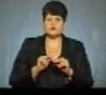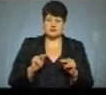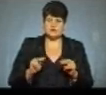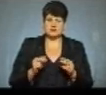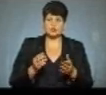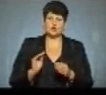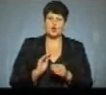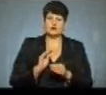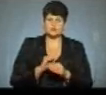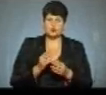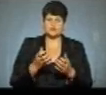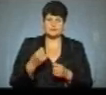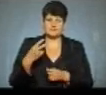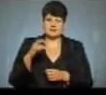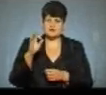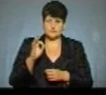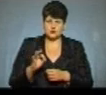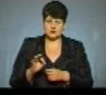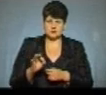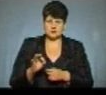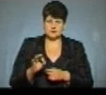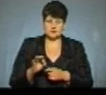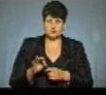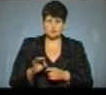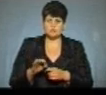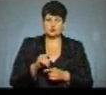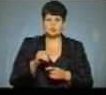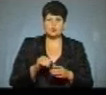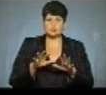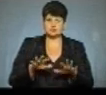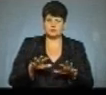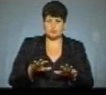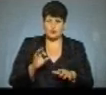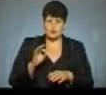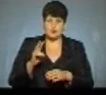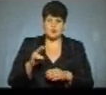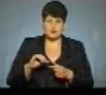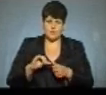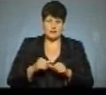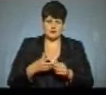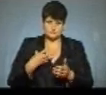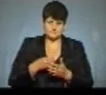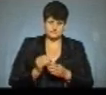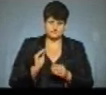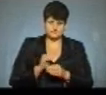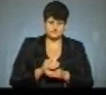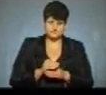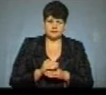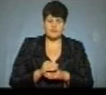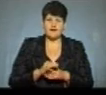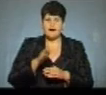додатково 20% до посадового окладу, а крім того, термін